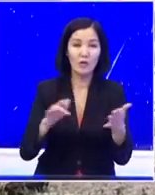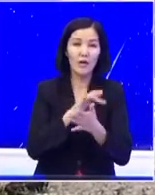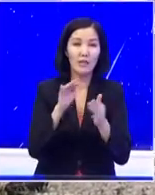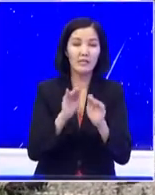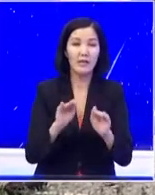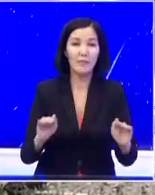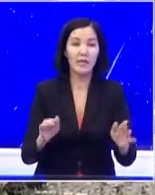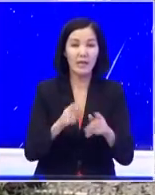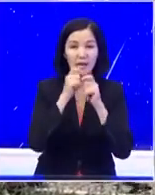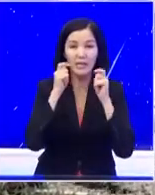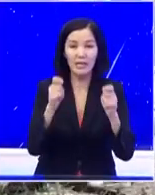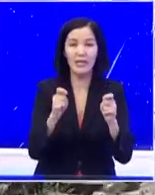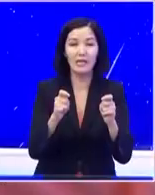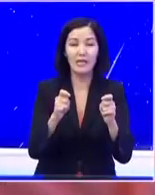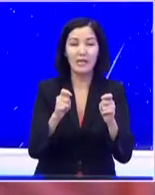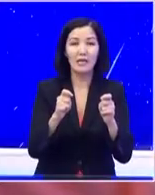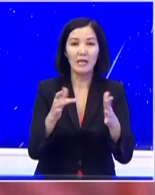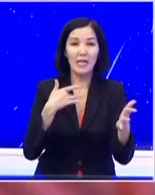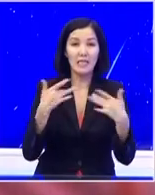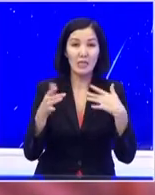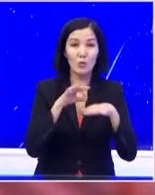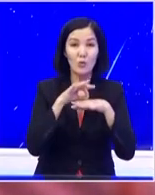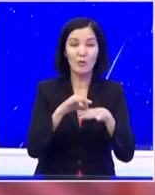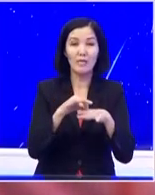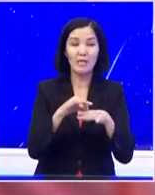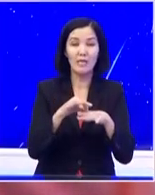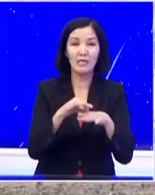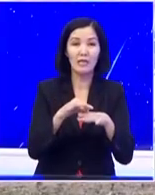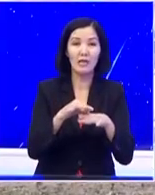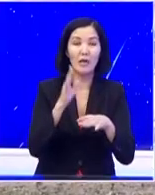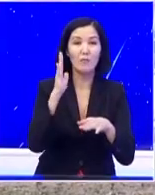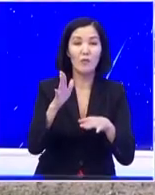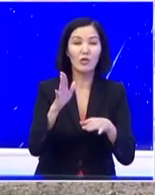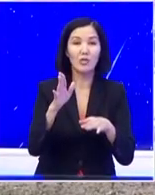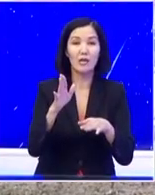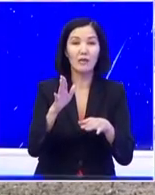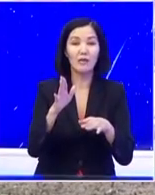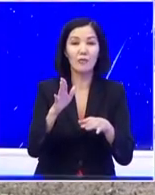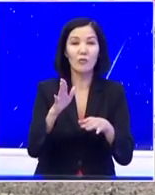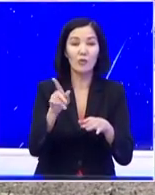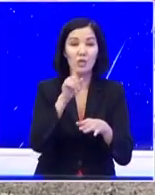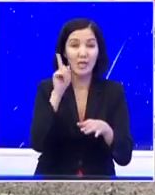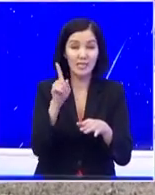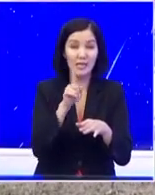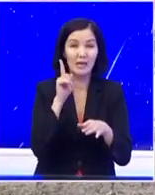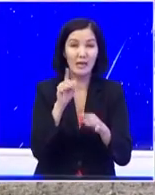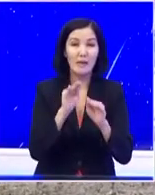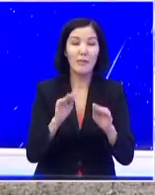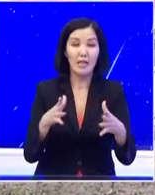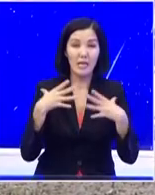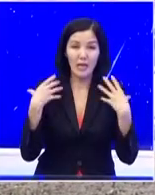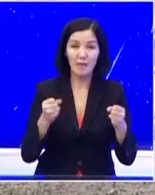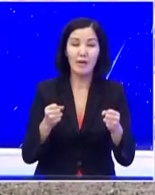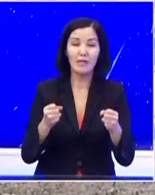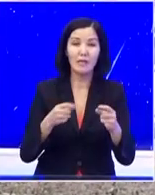бүлдіршіндерге тарту таралғысы болып жатыр. Тәрбие тал бесіктен десек, еліміздің болашағы ол әрине ол жастар, балаларымыз аман болсын, дені